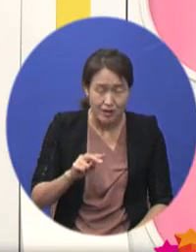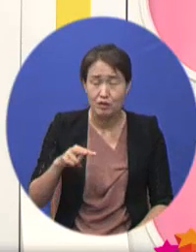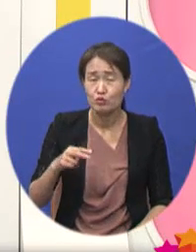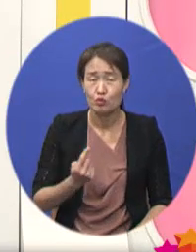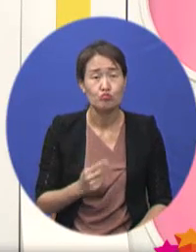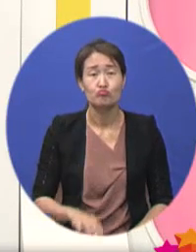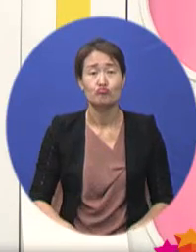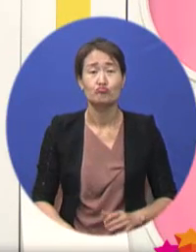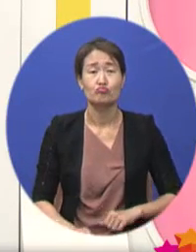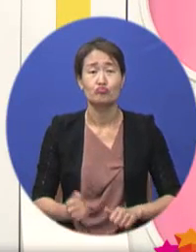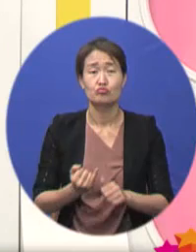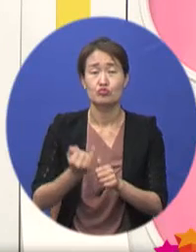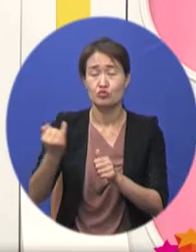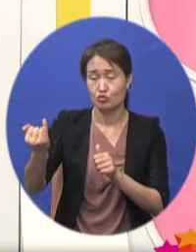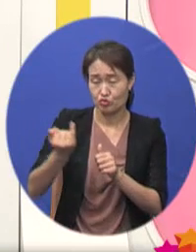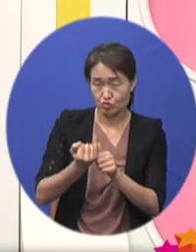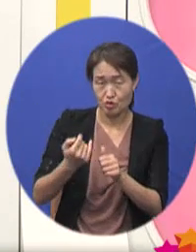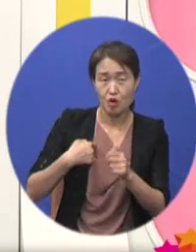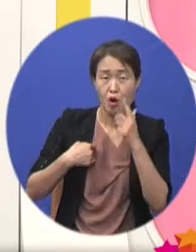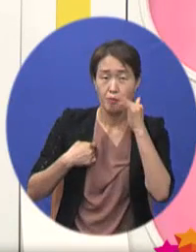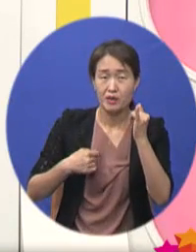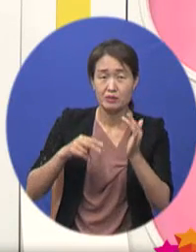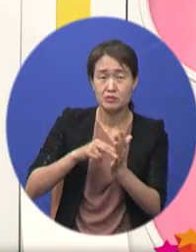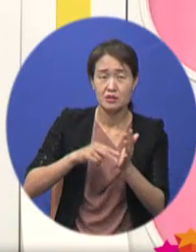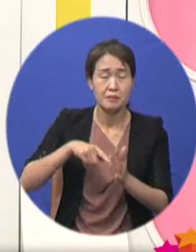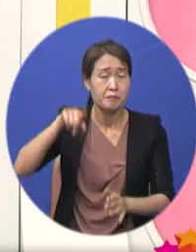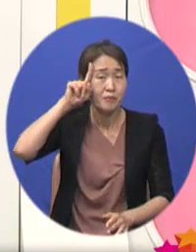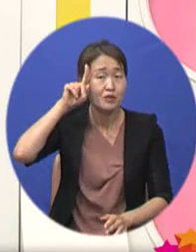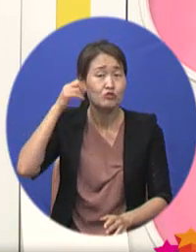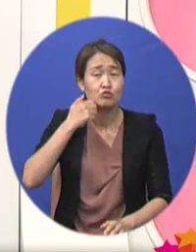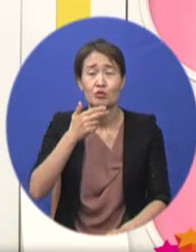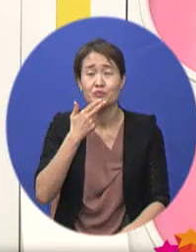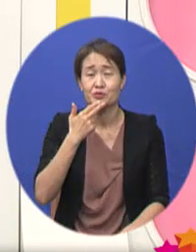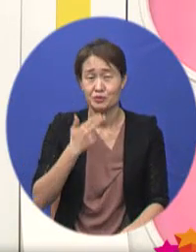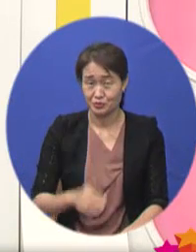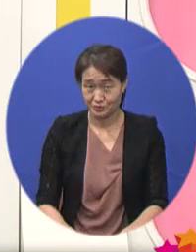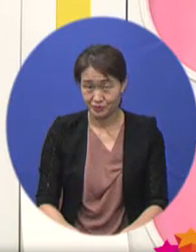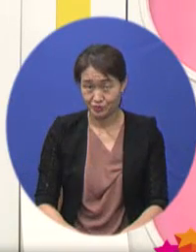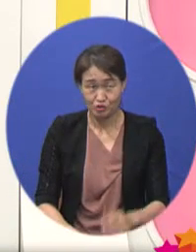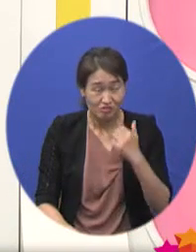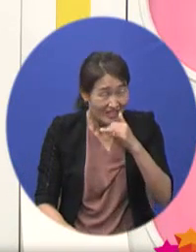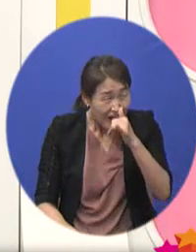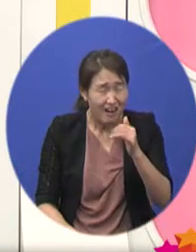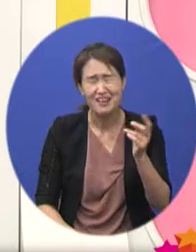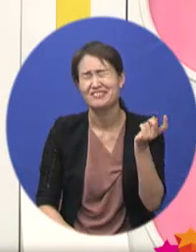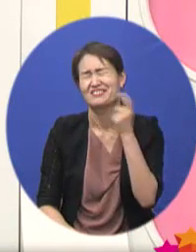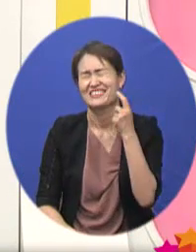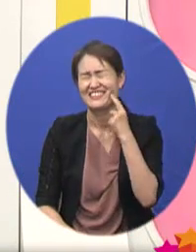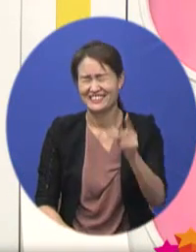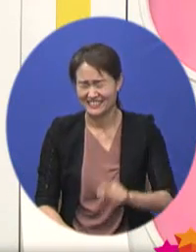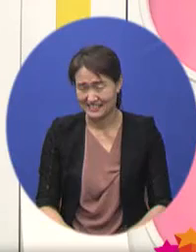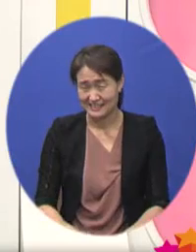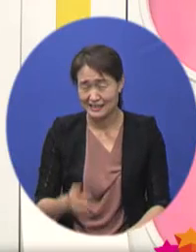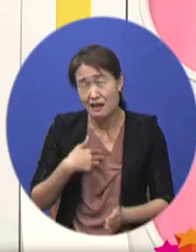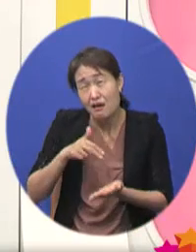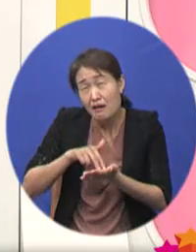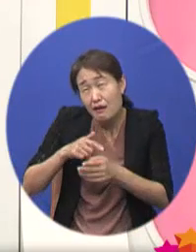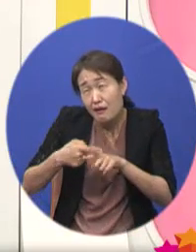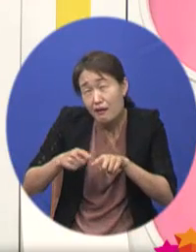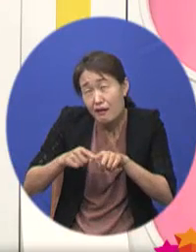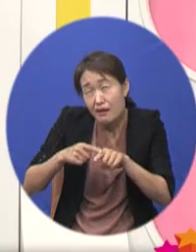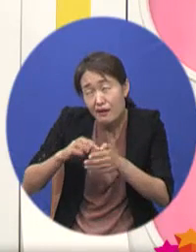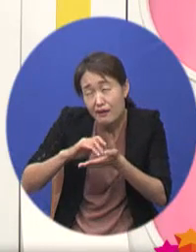볼 사람의 엄마의 입장에서는 100점으로 쳐낸 사람이 없을 것 같다. 있다 하면 거짓말인 것 같아요. 예. 내가 생각해봤을